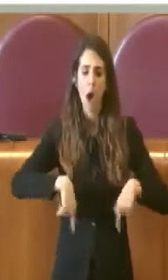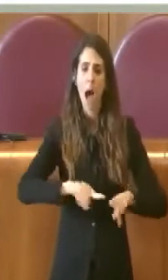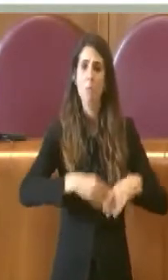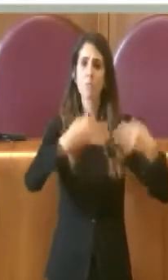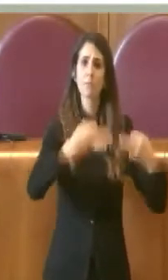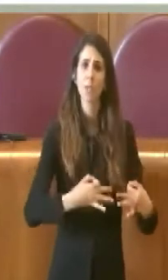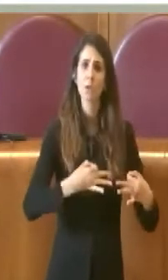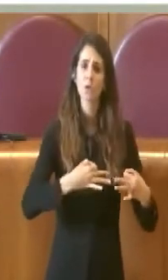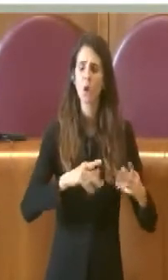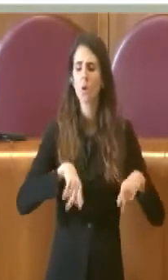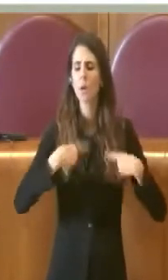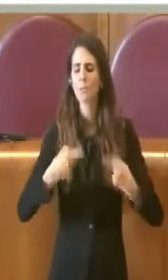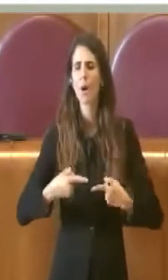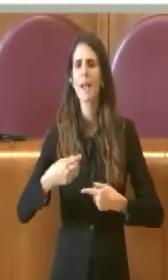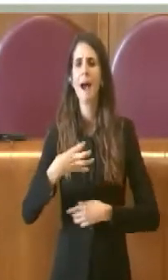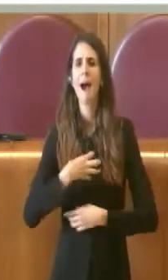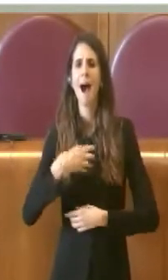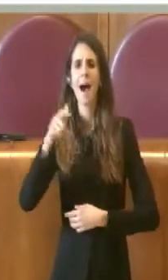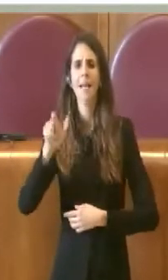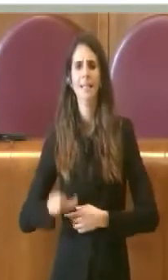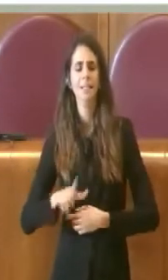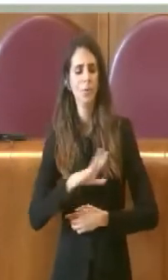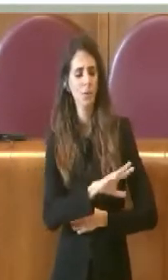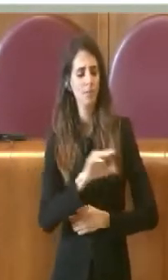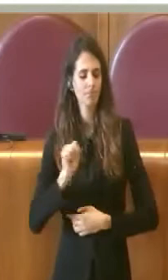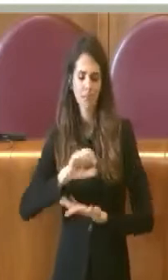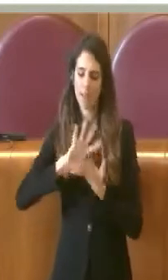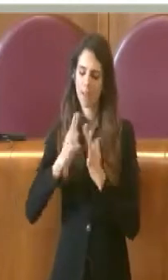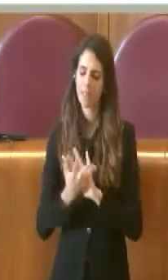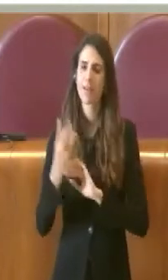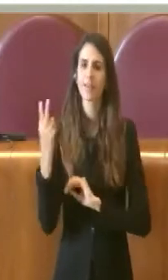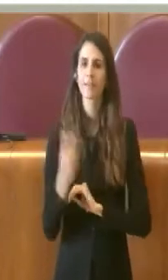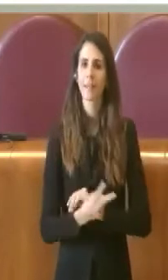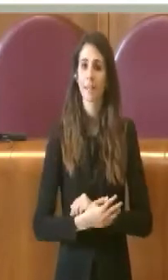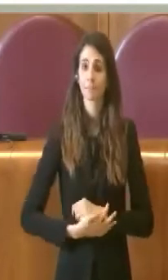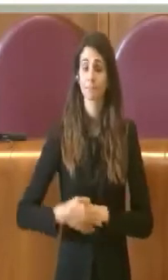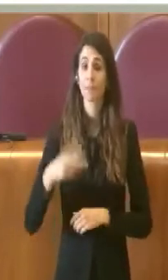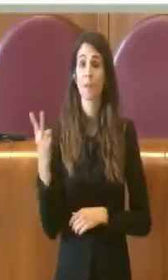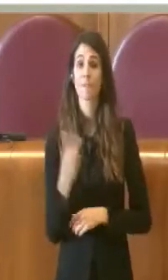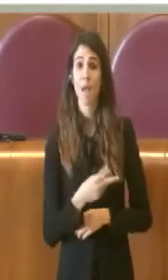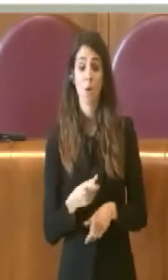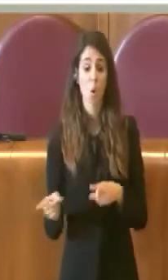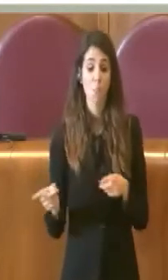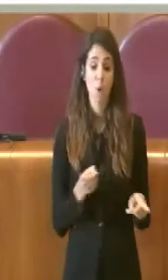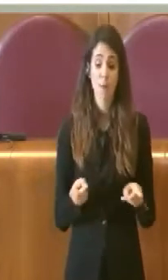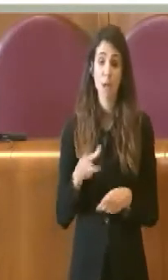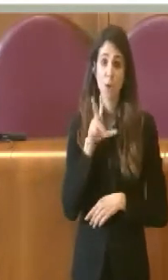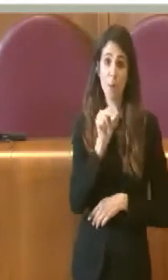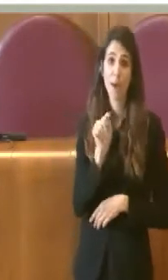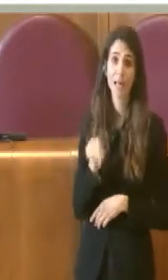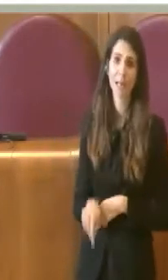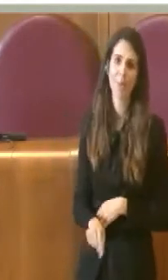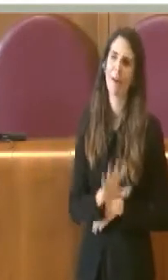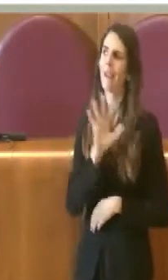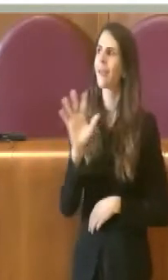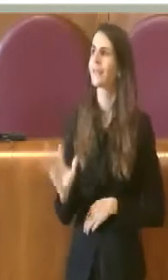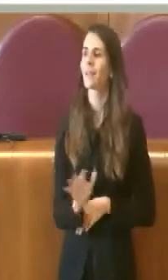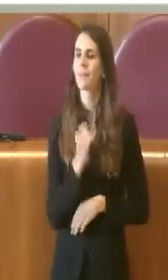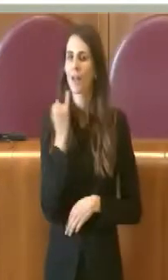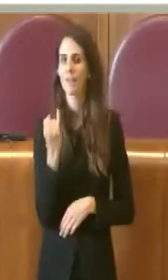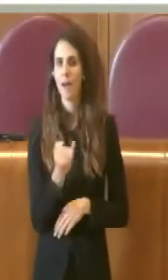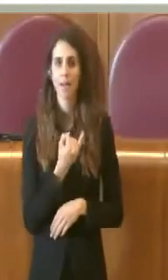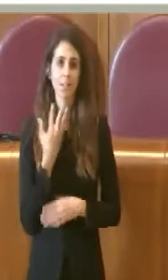fatto. È stato un lavoro molto complesso. Purtroppo quando si parla in quest'Aula si fa tutto molto semplice.